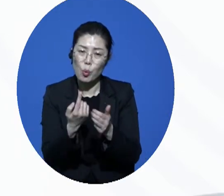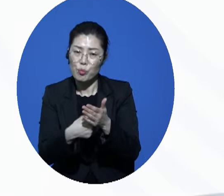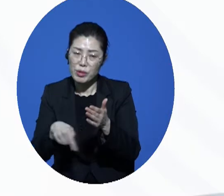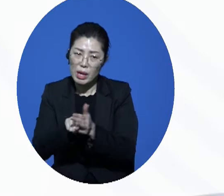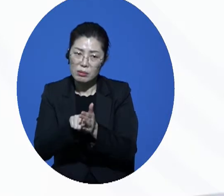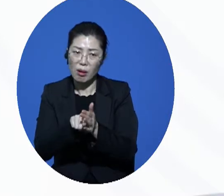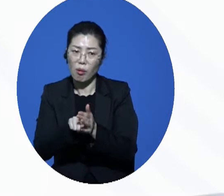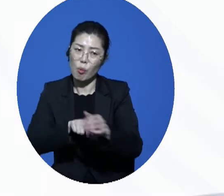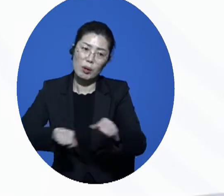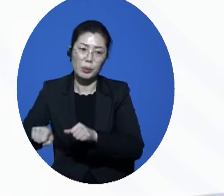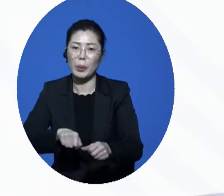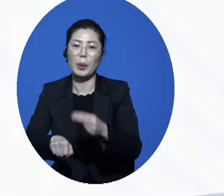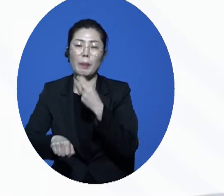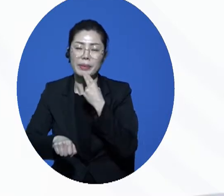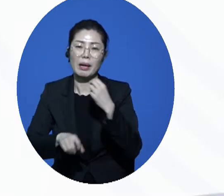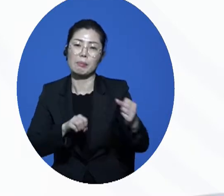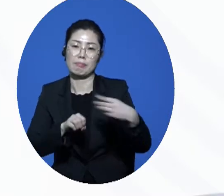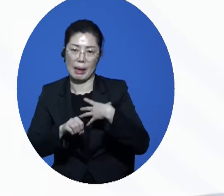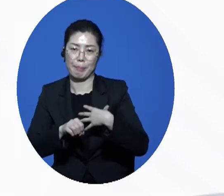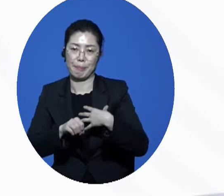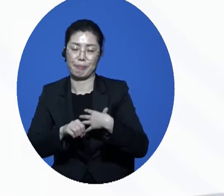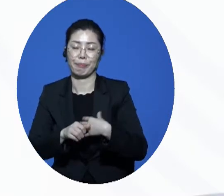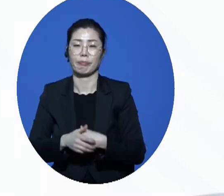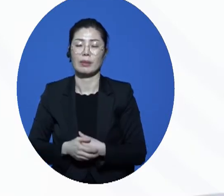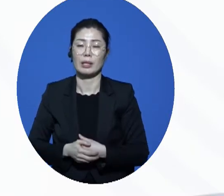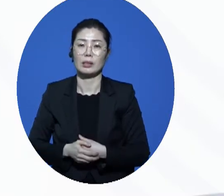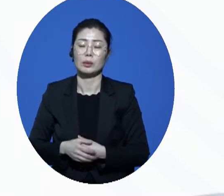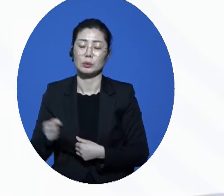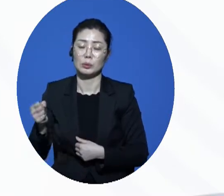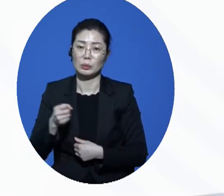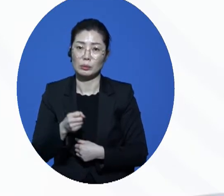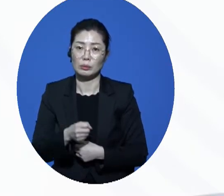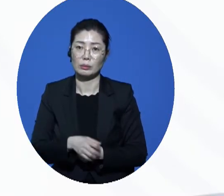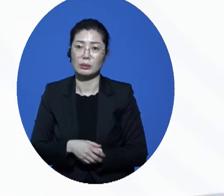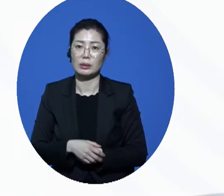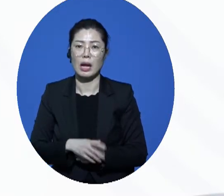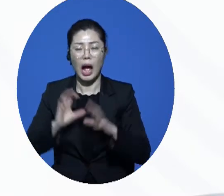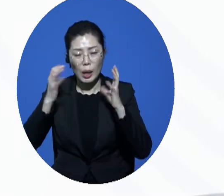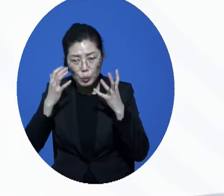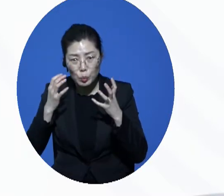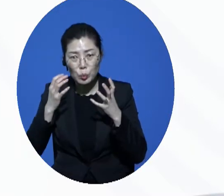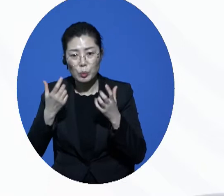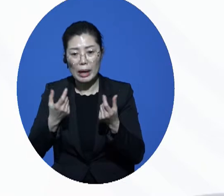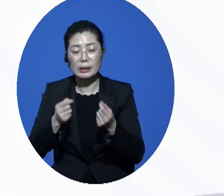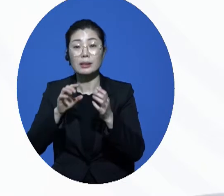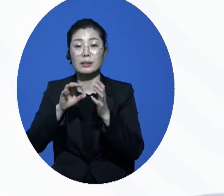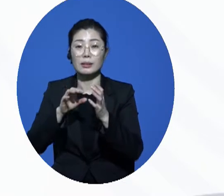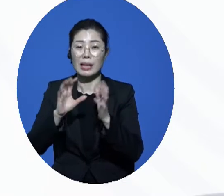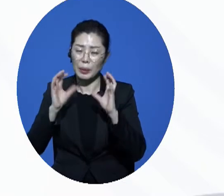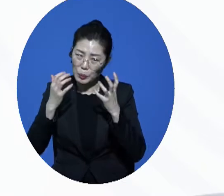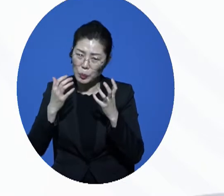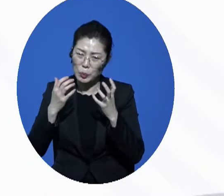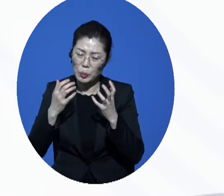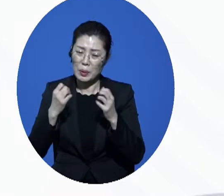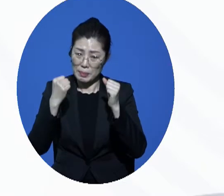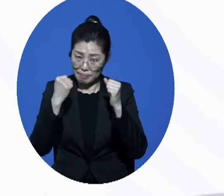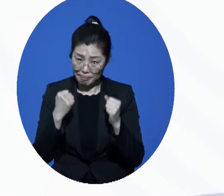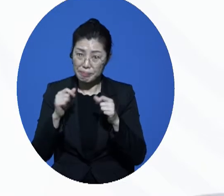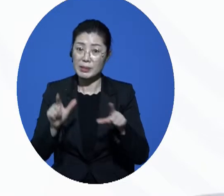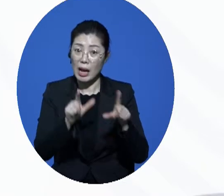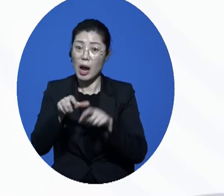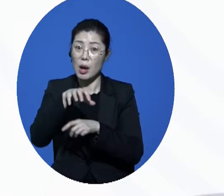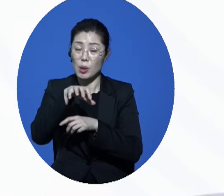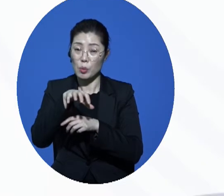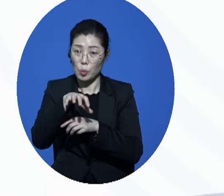취해지지 않았다라고 응답을 하였습니다. 그리고 특히나 이 아동들 같은 경우의 경우 아동들이 머물고 있는